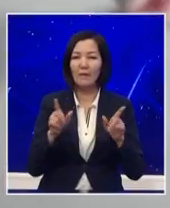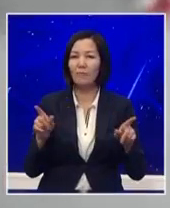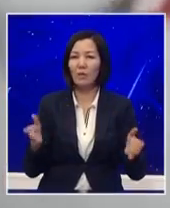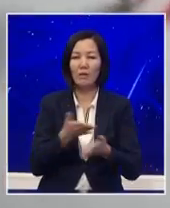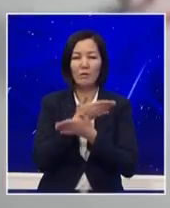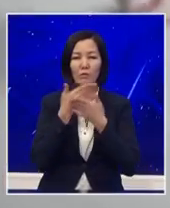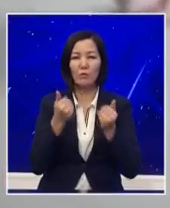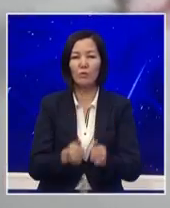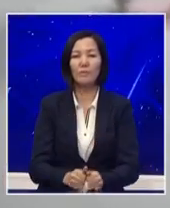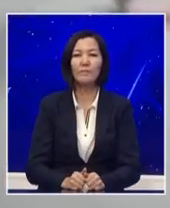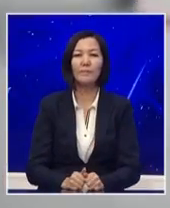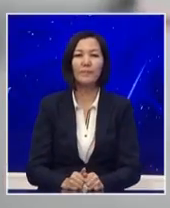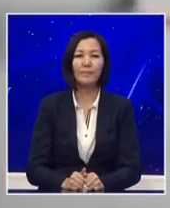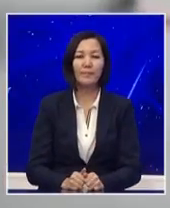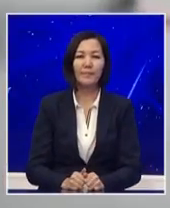зардап шеккендер жоқ.